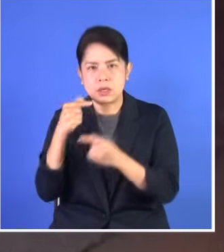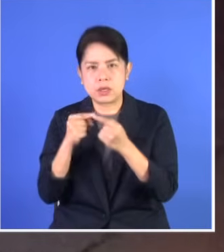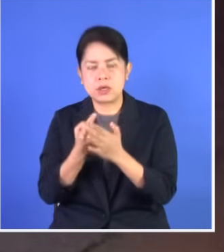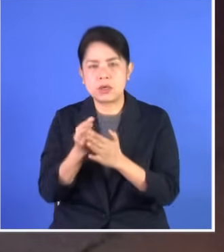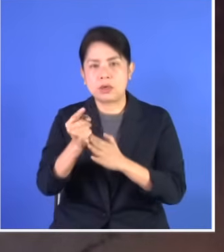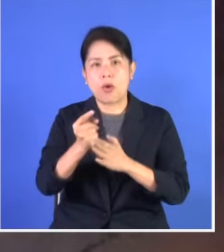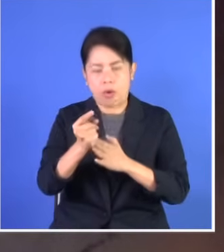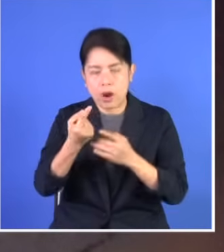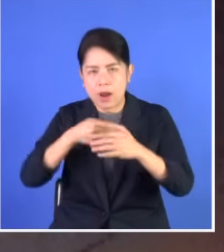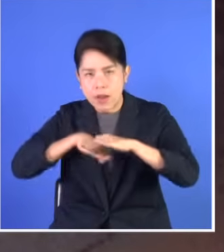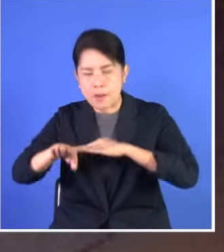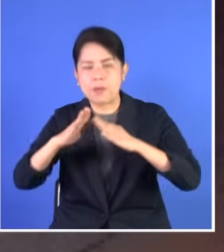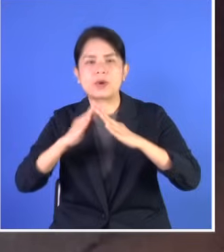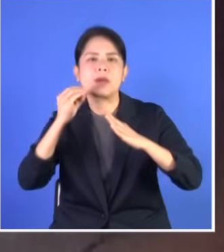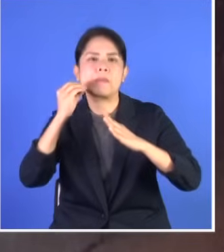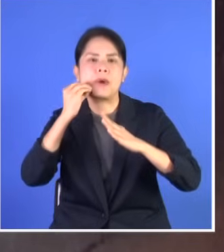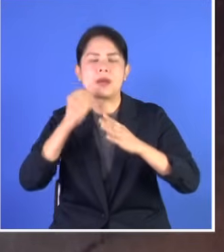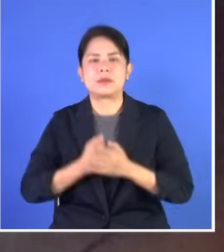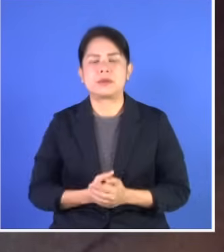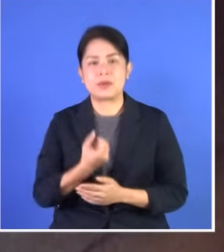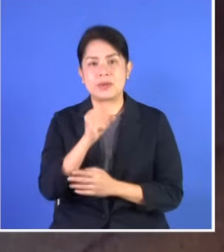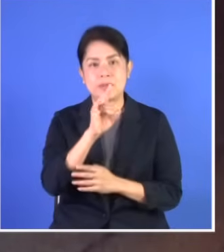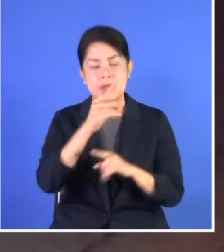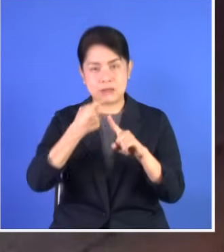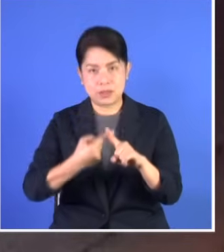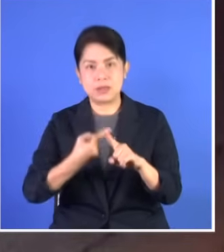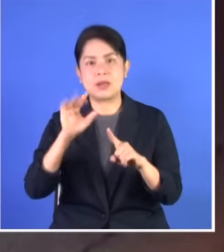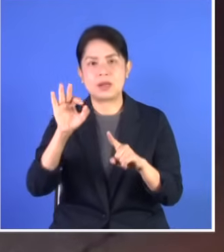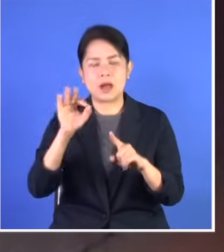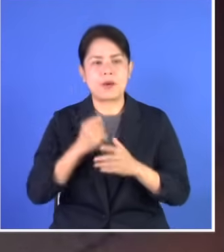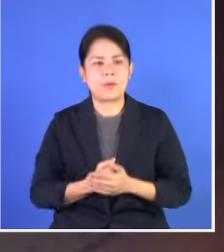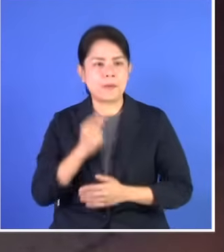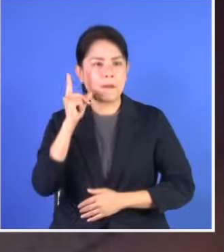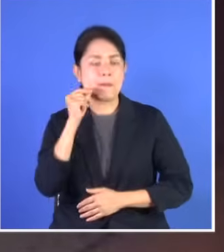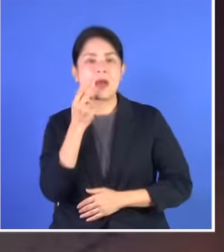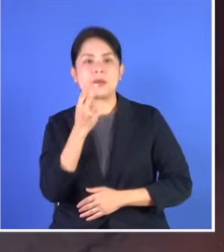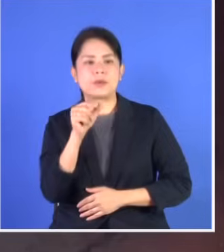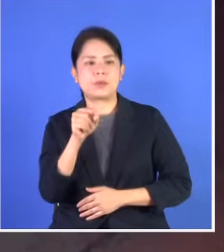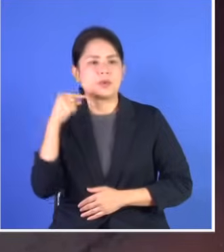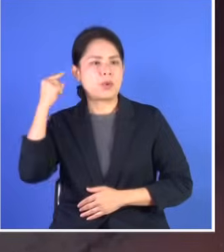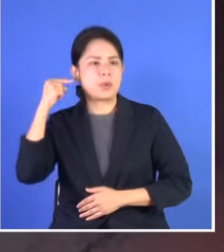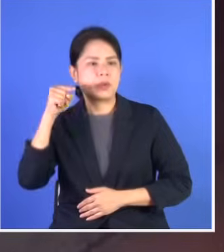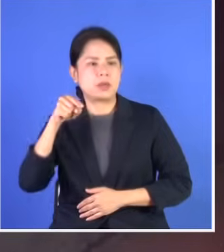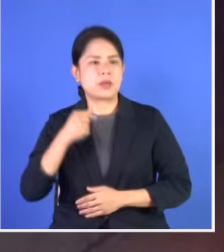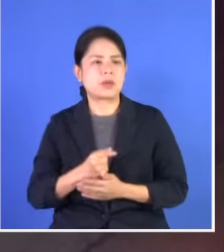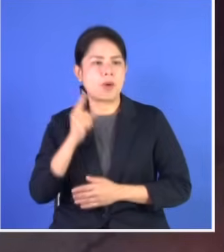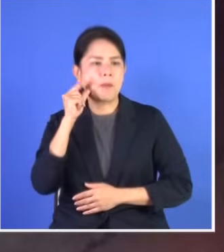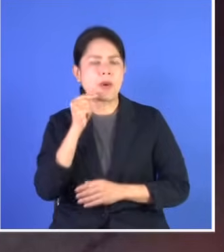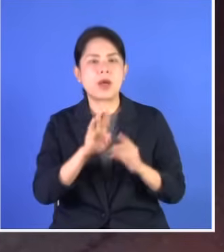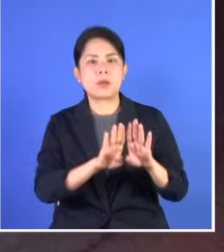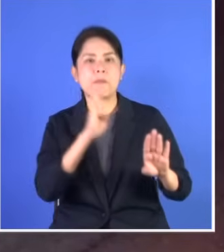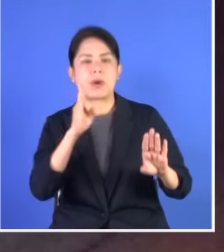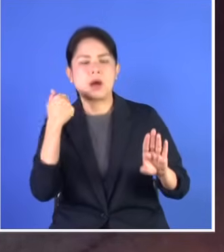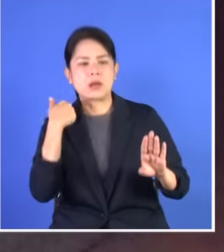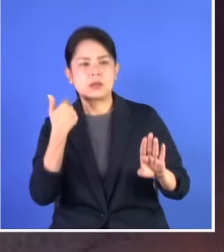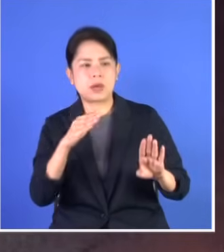2เสร็จวันที่7กันยาที่ผ่านมาโดยผู้เป็นแม่เนี่ยนะครับเนี่ยผลักประตูออกมาปุ๊บเนี่ยนะฮะแล้วก็มีลูกตามมานะแม่ได้หอบก